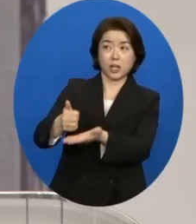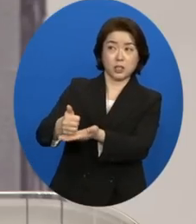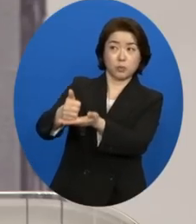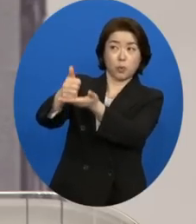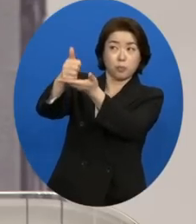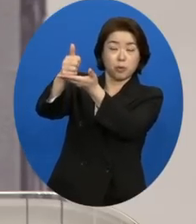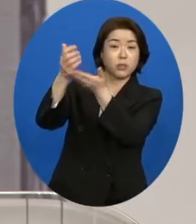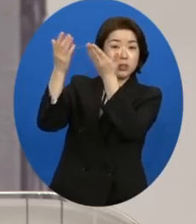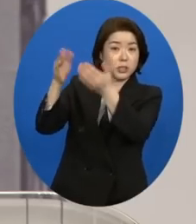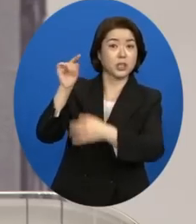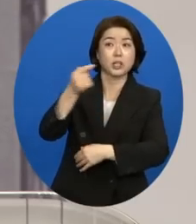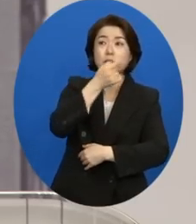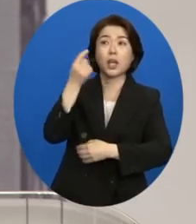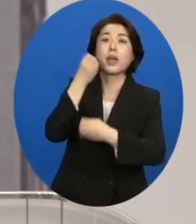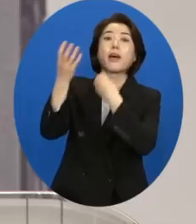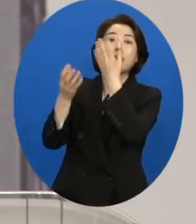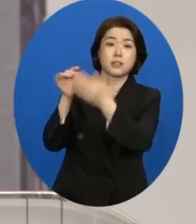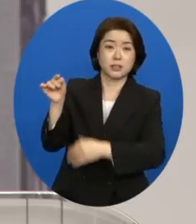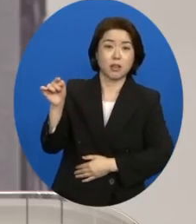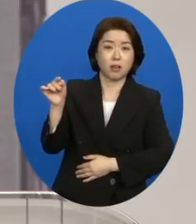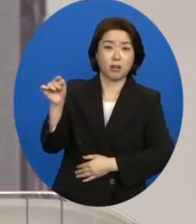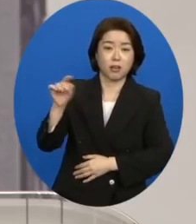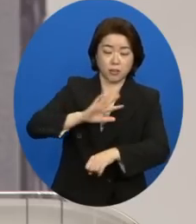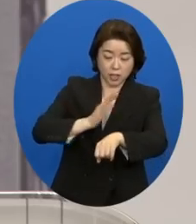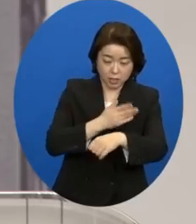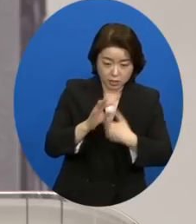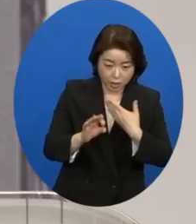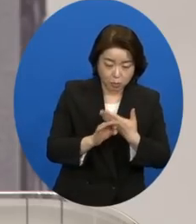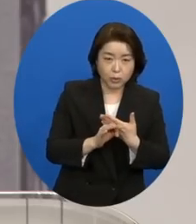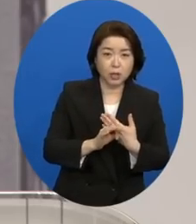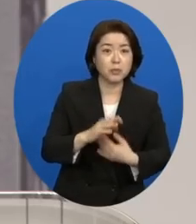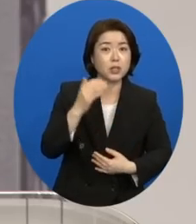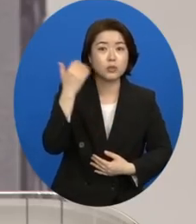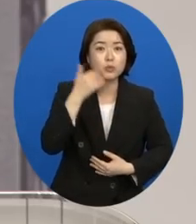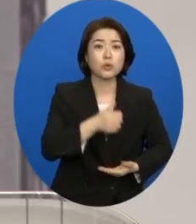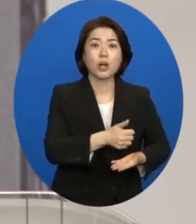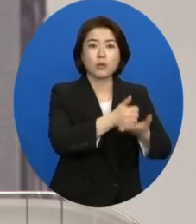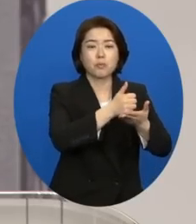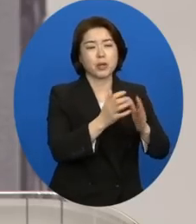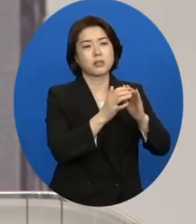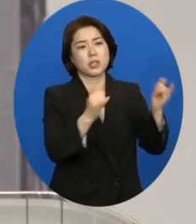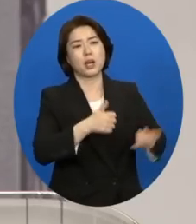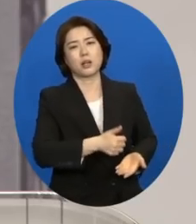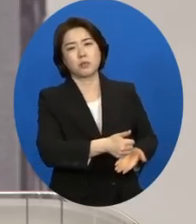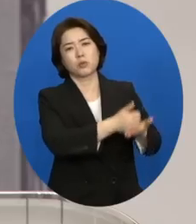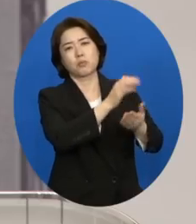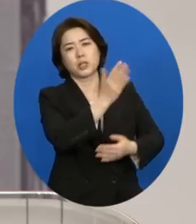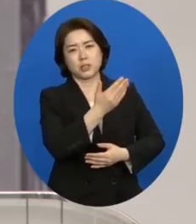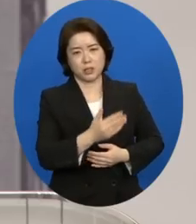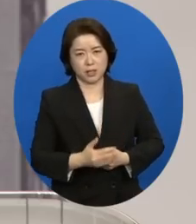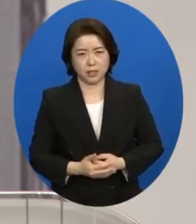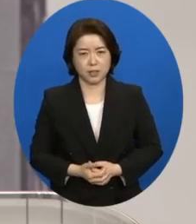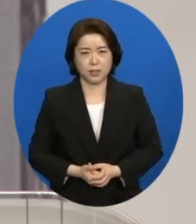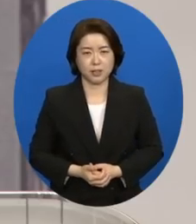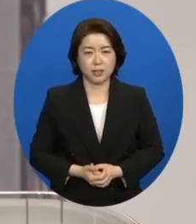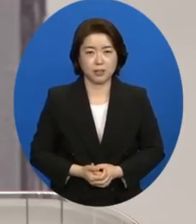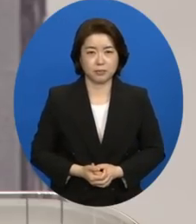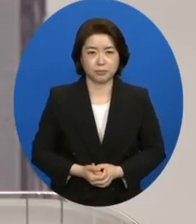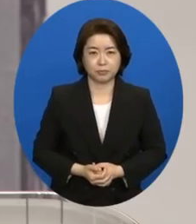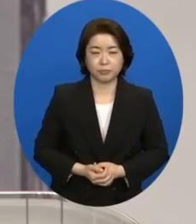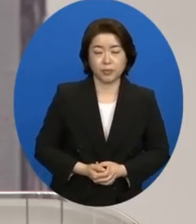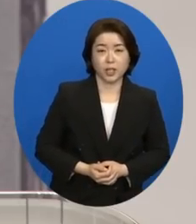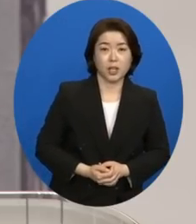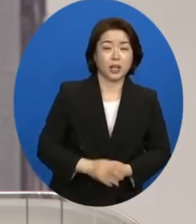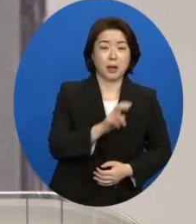간증인 자칫하면 누가 높아집니다 사람이 높아질 수 있습니다 마틴 로이존스